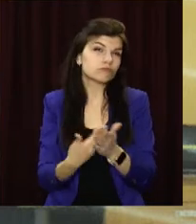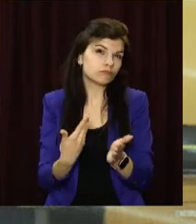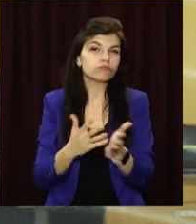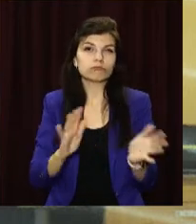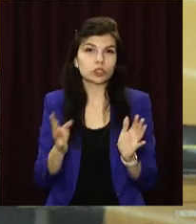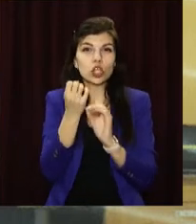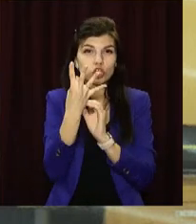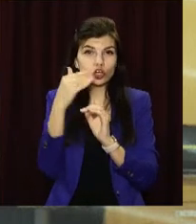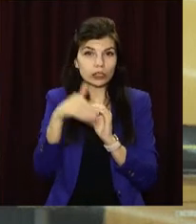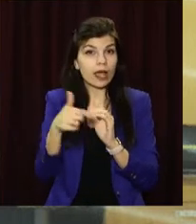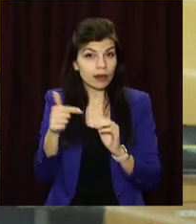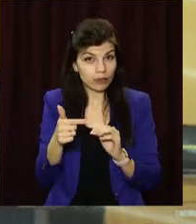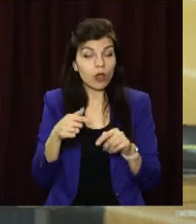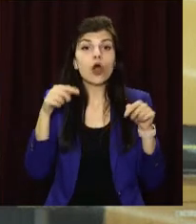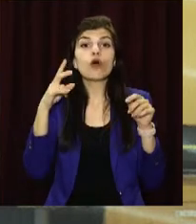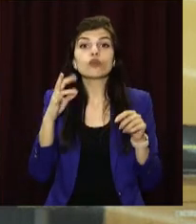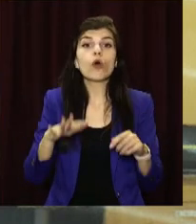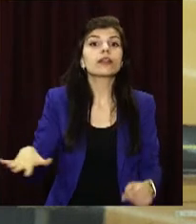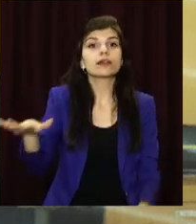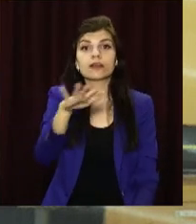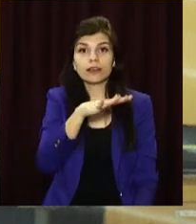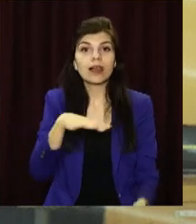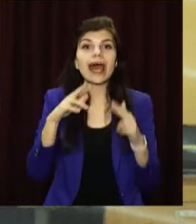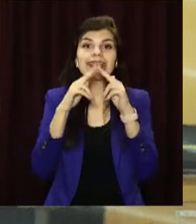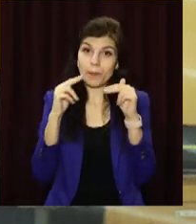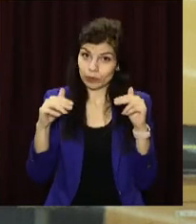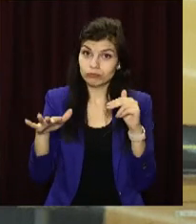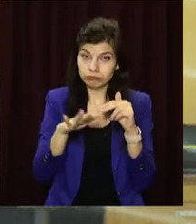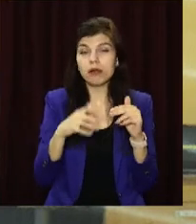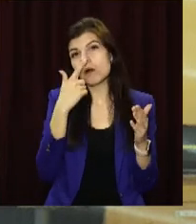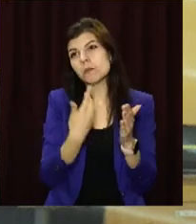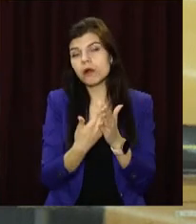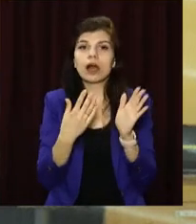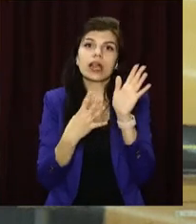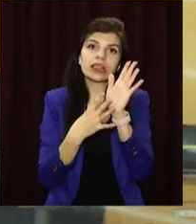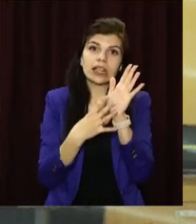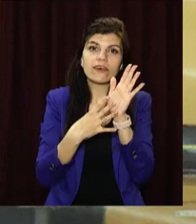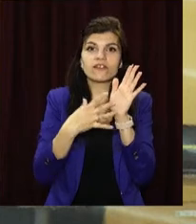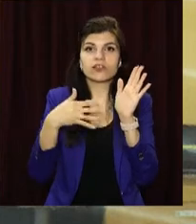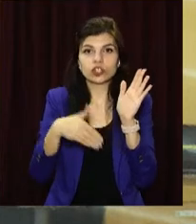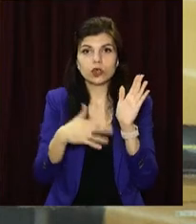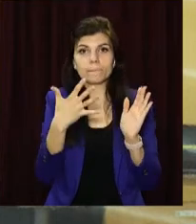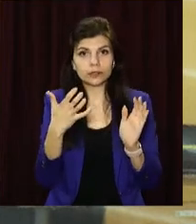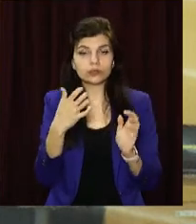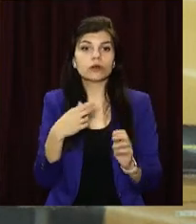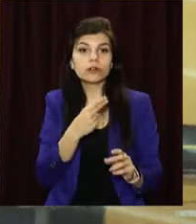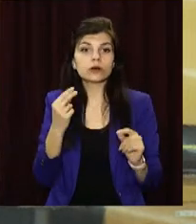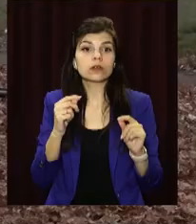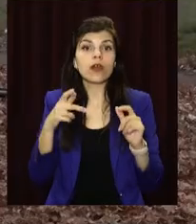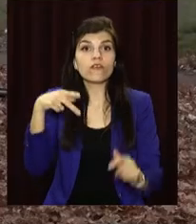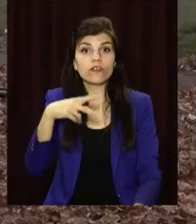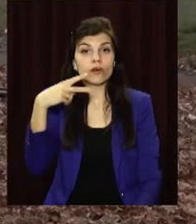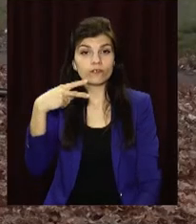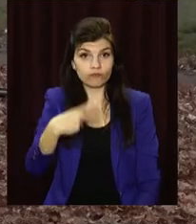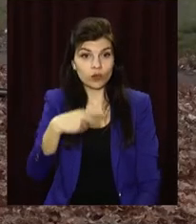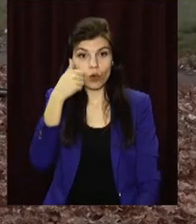майже 14 тисяч гривень, то у територіальних громадах Дніпропетровщини – майже 9,5 тисяч. Приріст доходів у